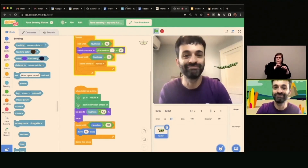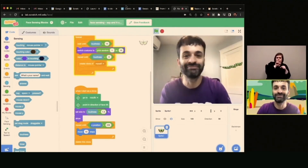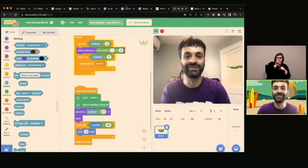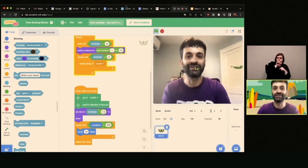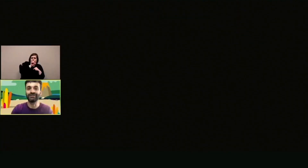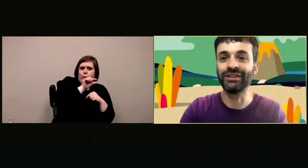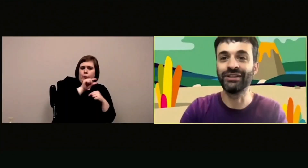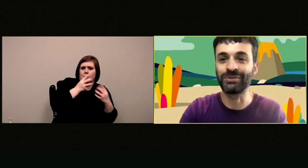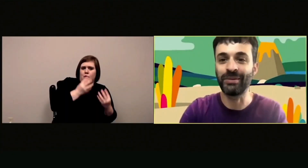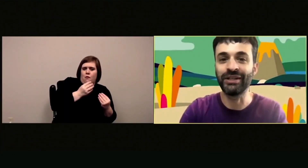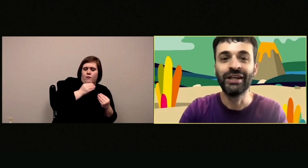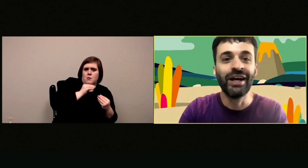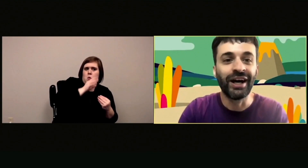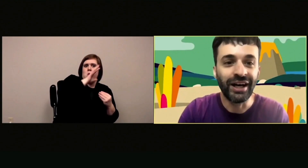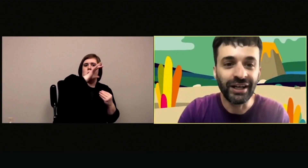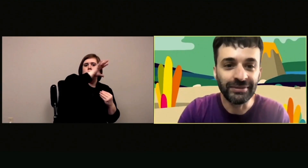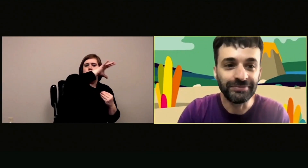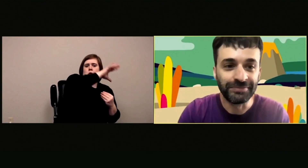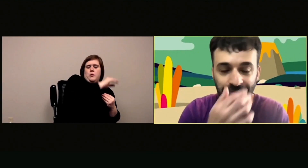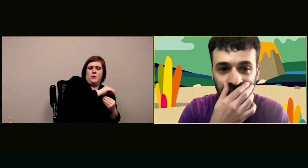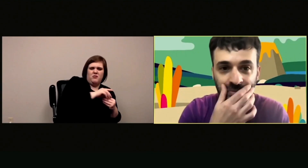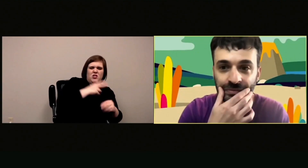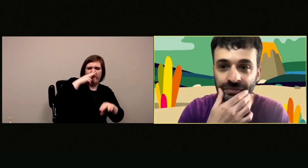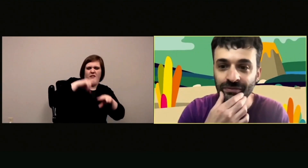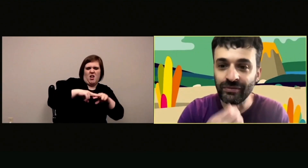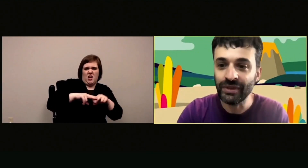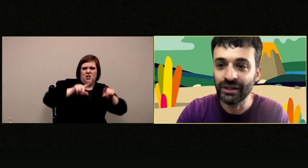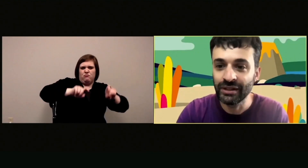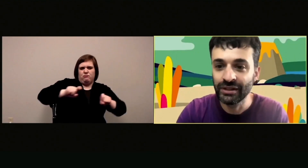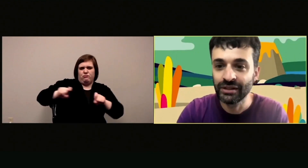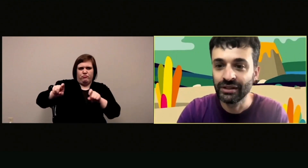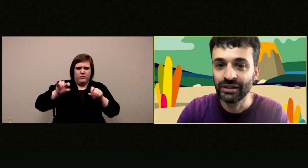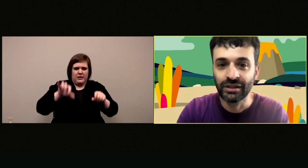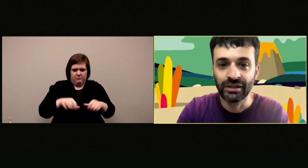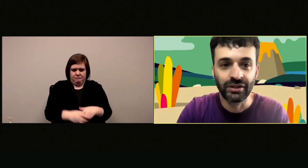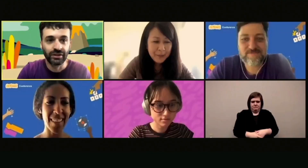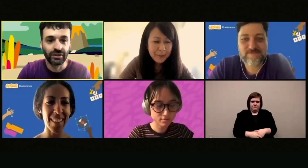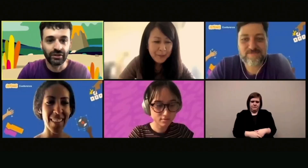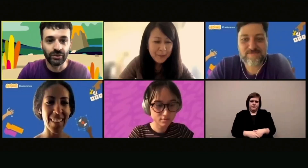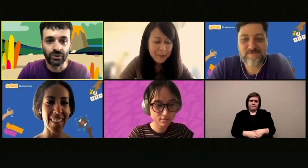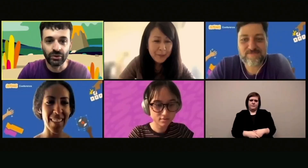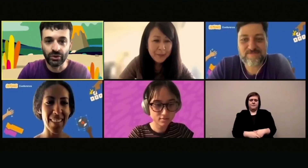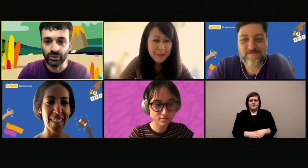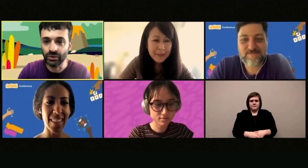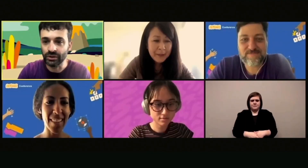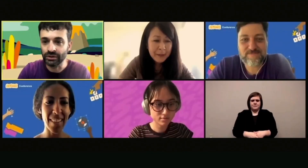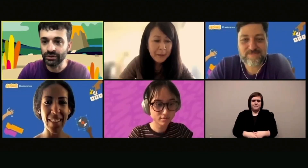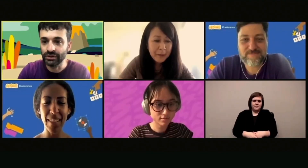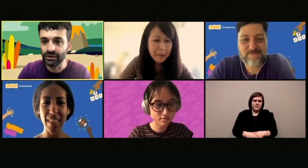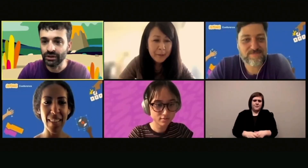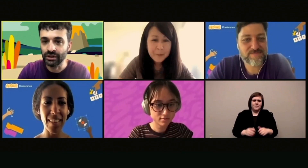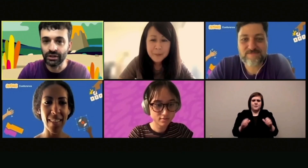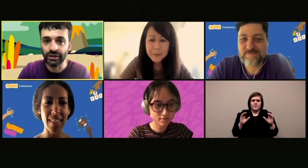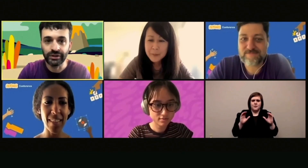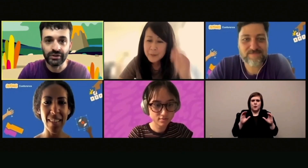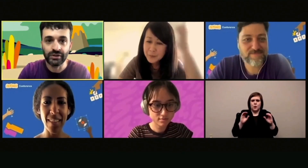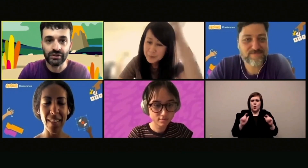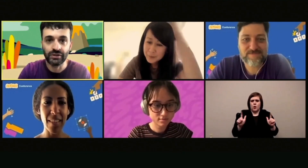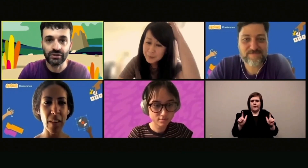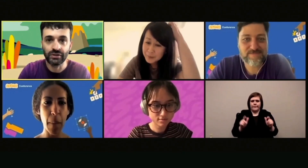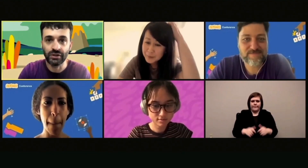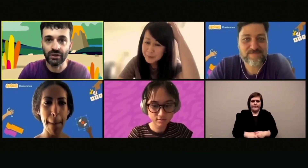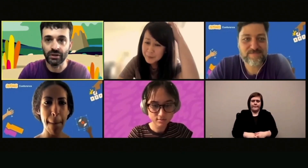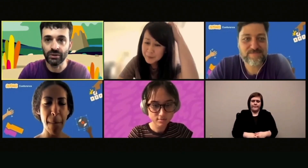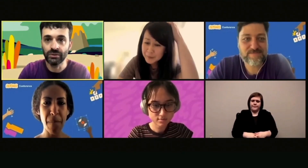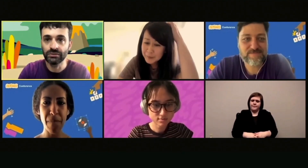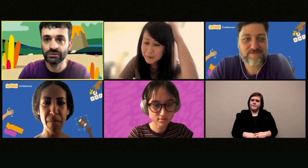物事が私の口から出ているというコーディングですそしてそのボリュームが変わることによりそのアイコン